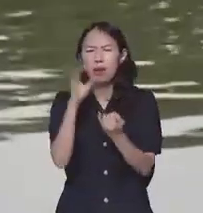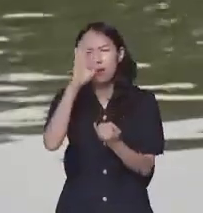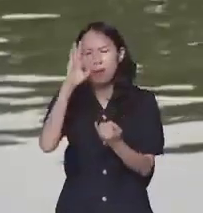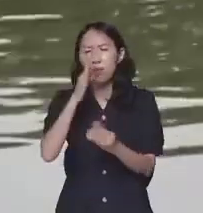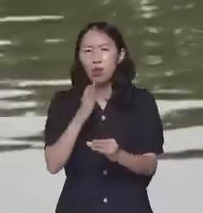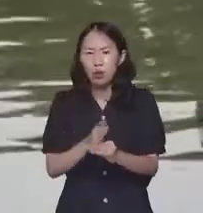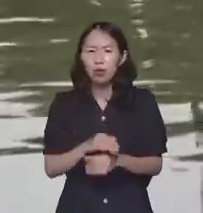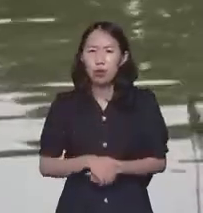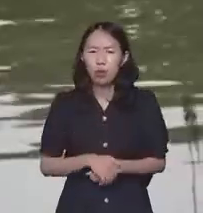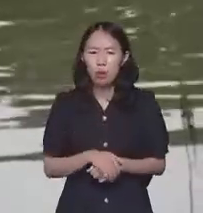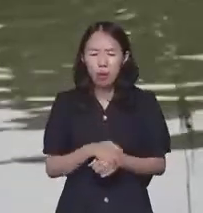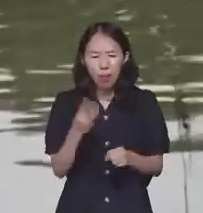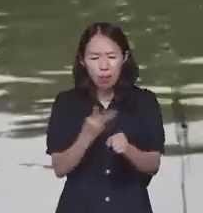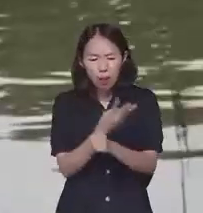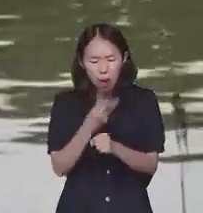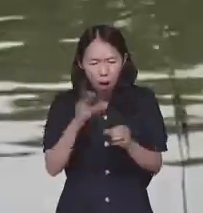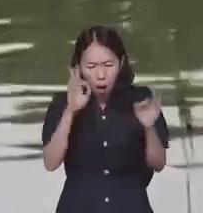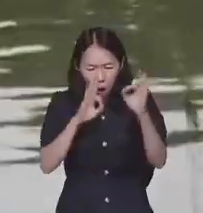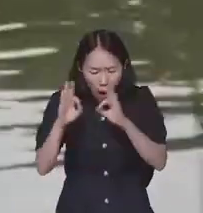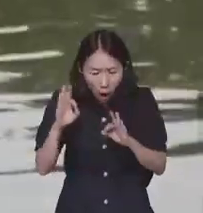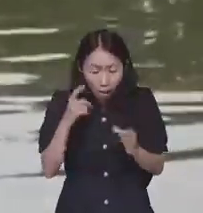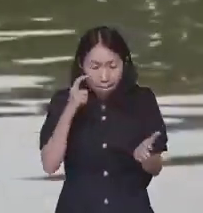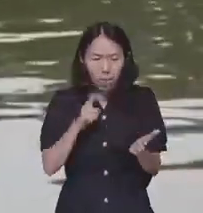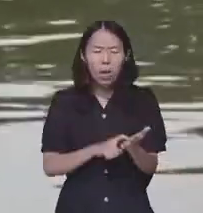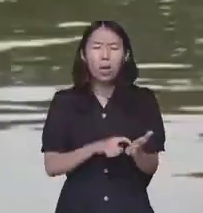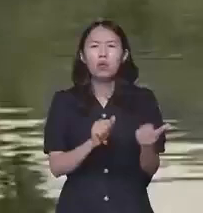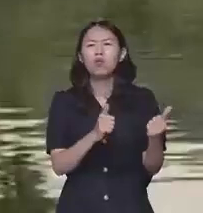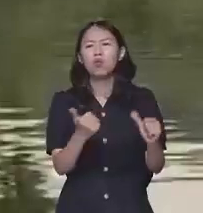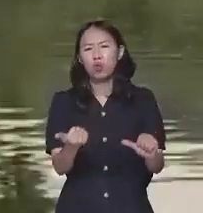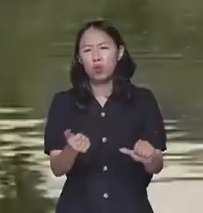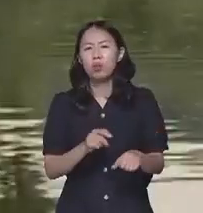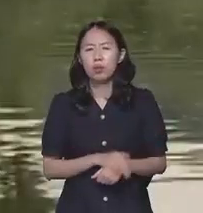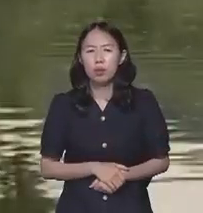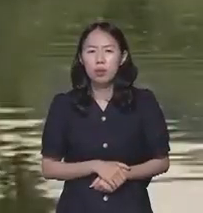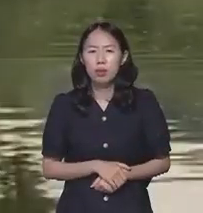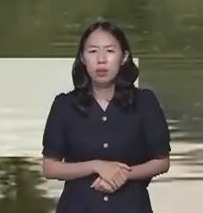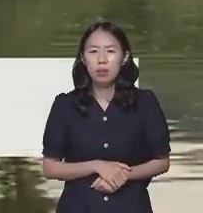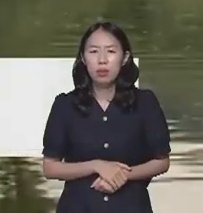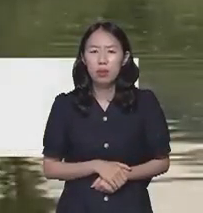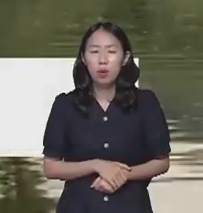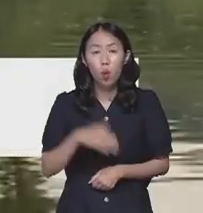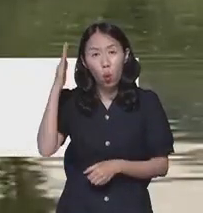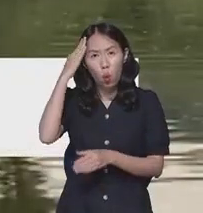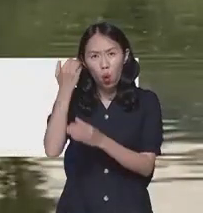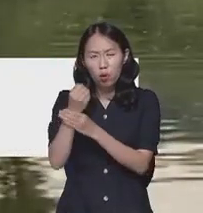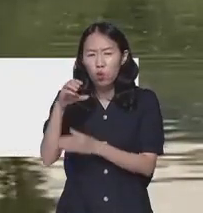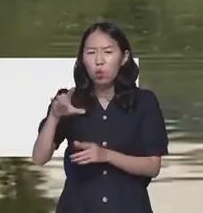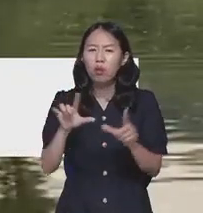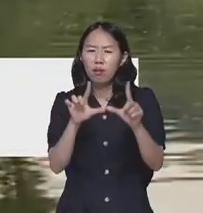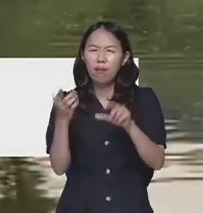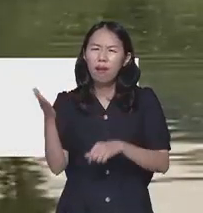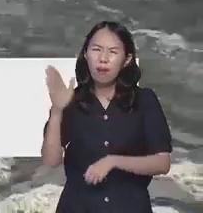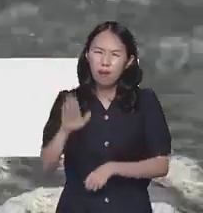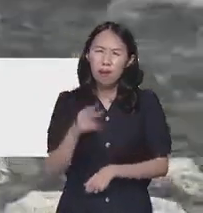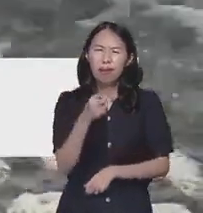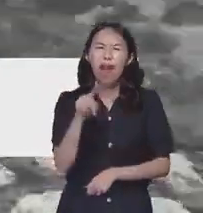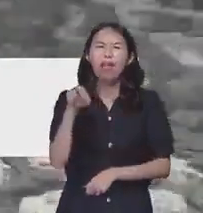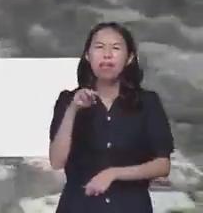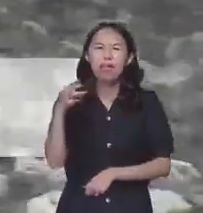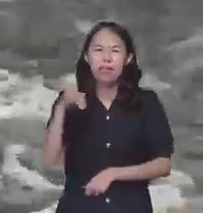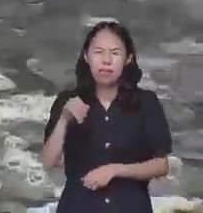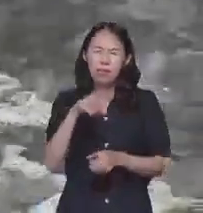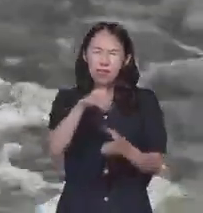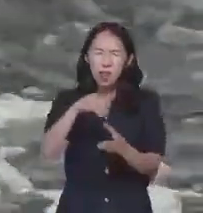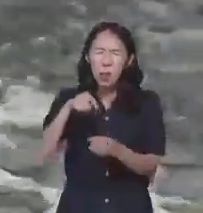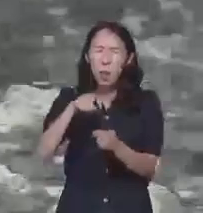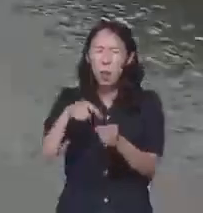이 여성은 수색 3시간 만에 숨진 채 발견됐습니다. 화순에 거주하시는데 그 다슬기를 잡으러 오셨다. 지난